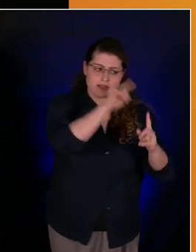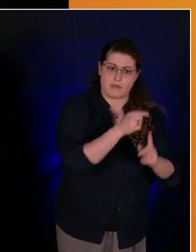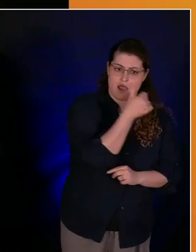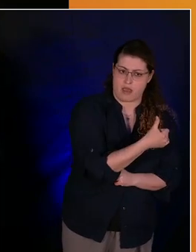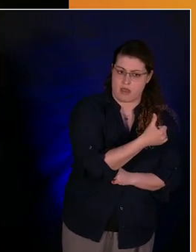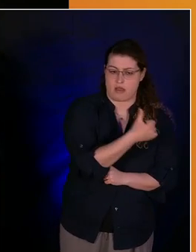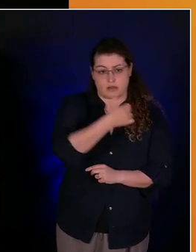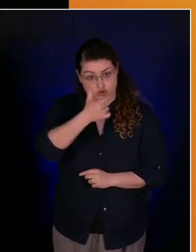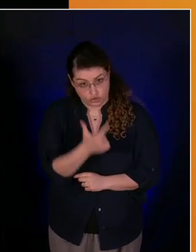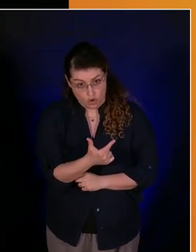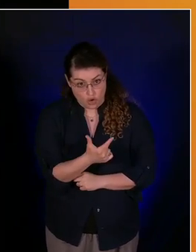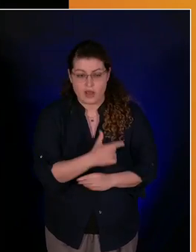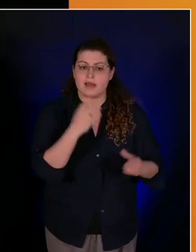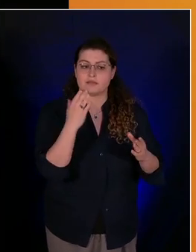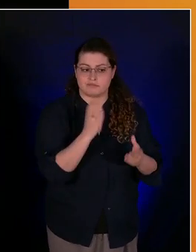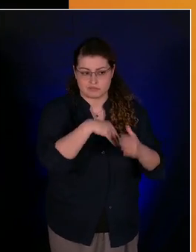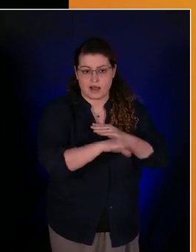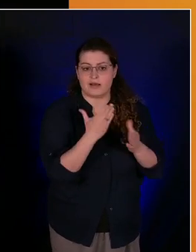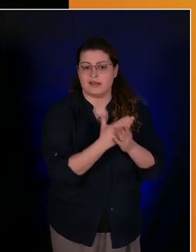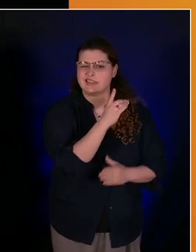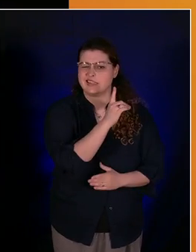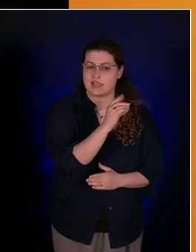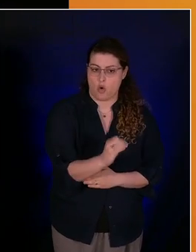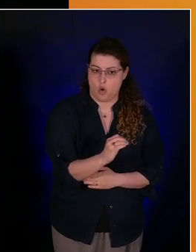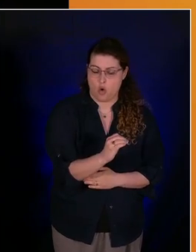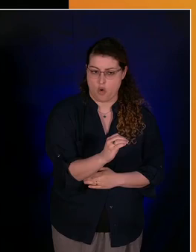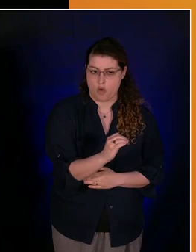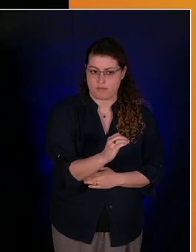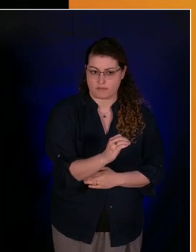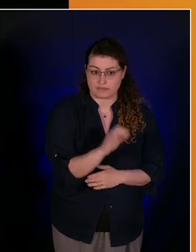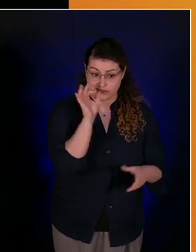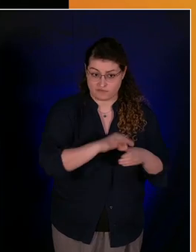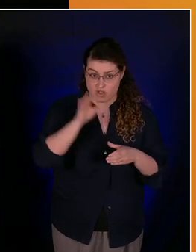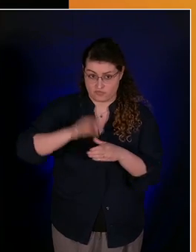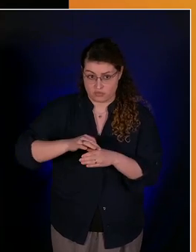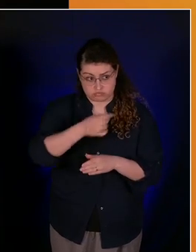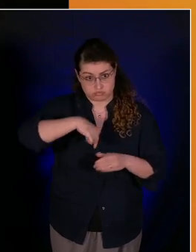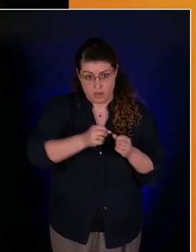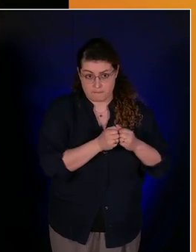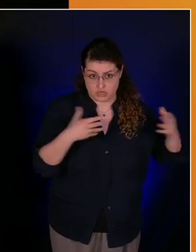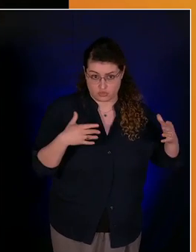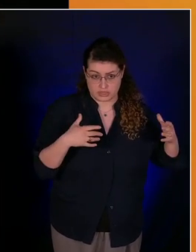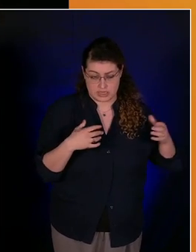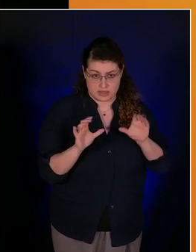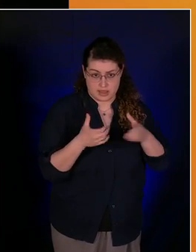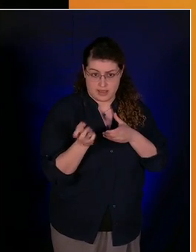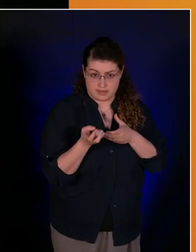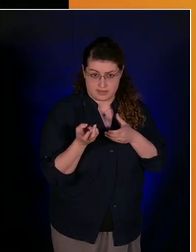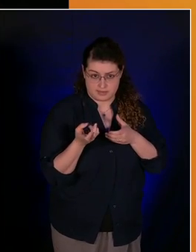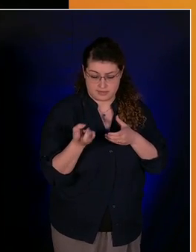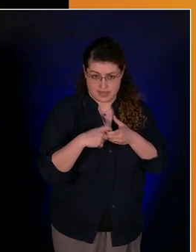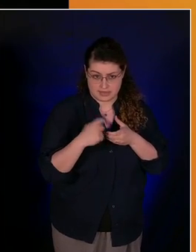2 du document d'orientation VI viennent d'être votés par une majorité des syndicats représentés par leurs